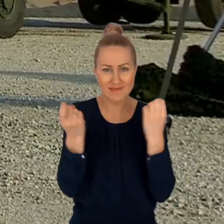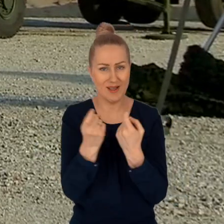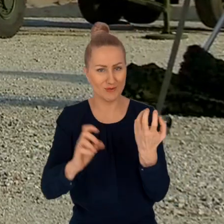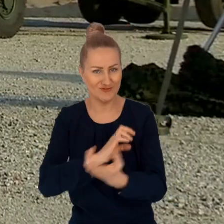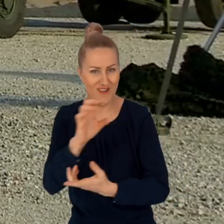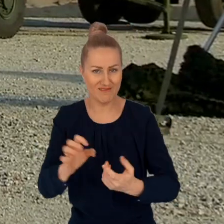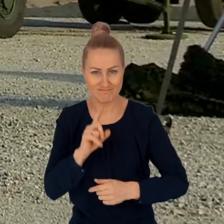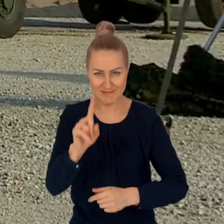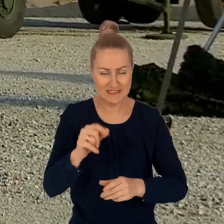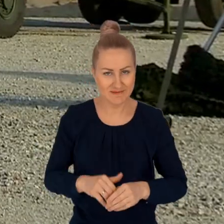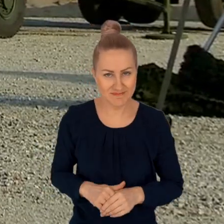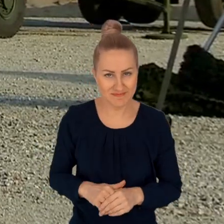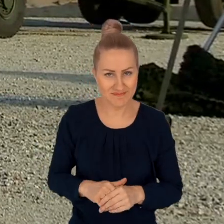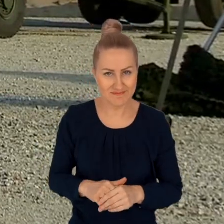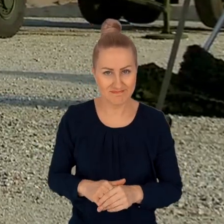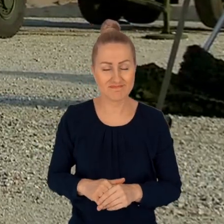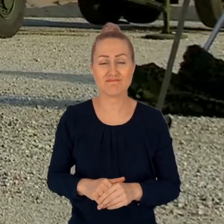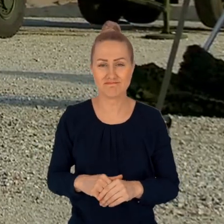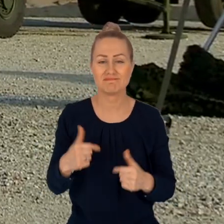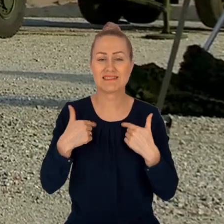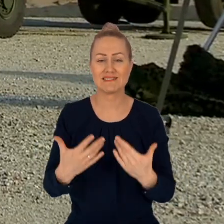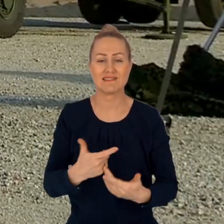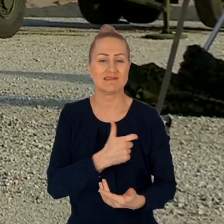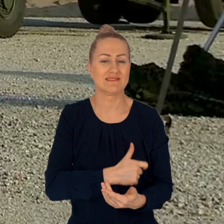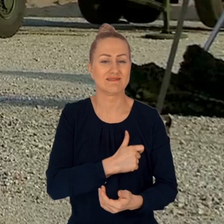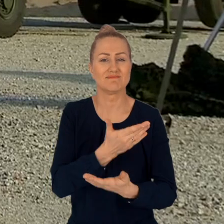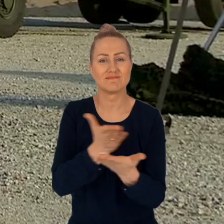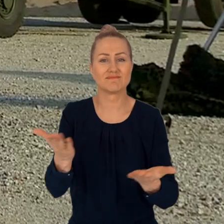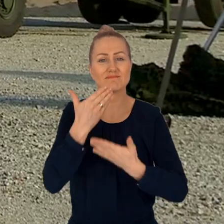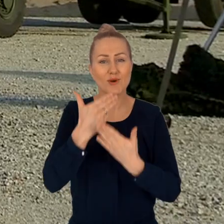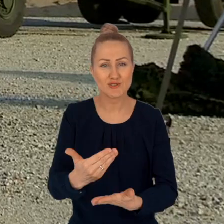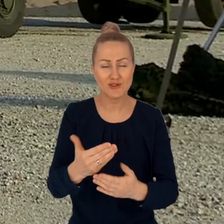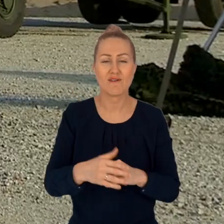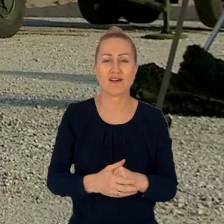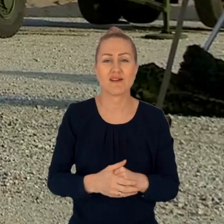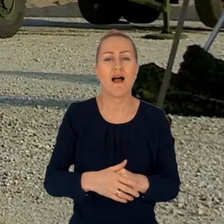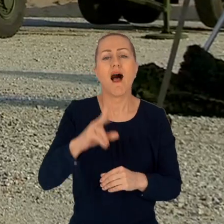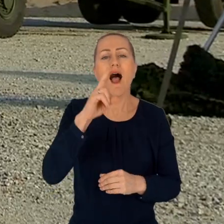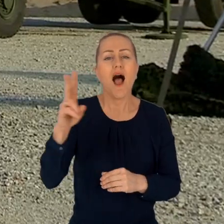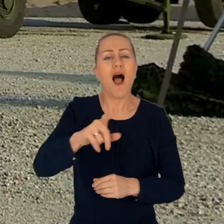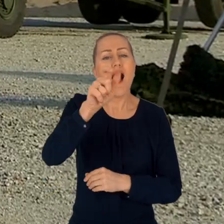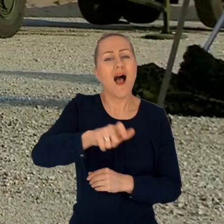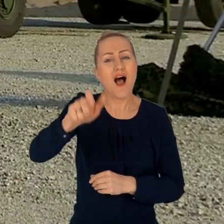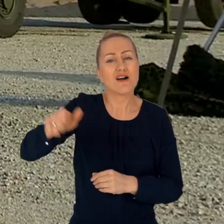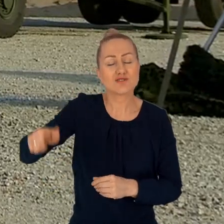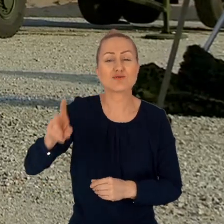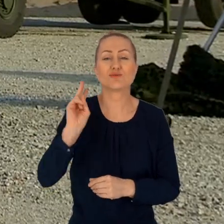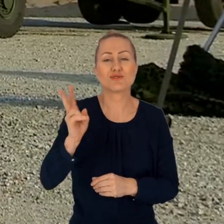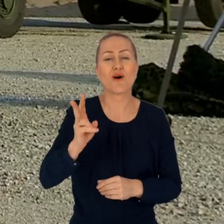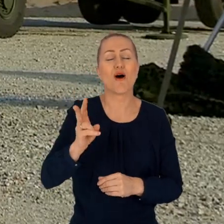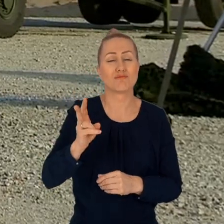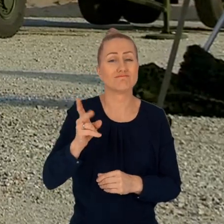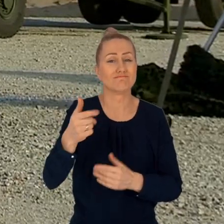światowej. Szanowni państwo, chcę jeszcze raz bardzo serdecznie podziękować wszystkim tym, którzy przyczynili się i przyczyniają się i będą